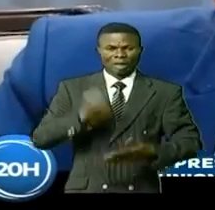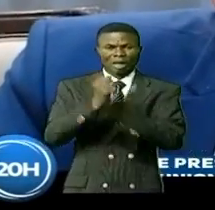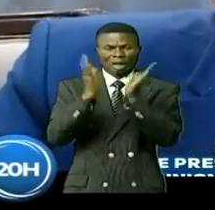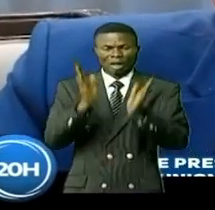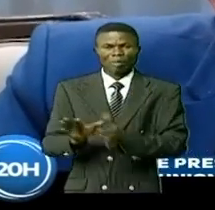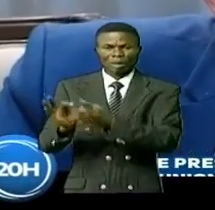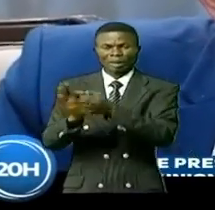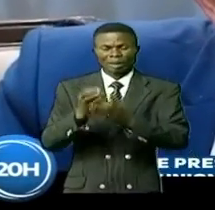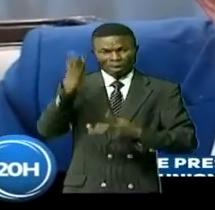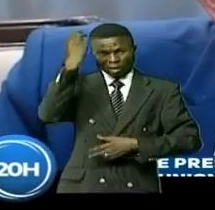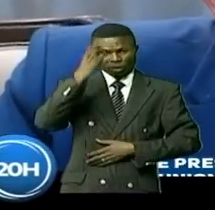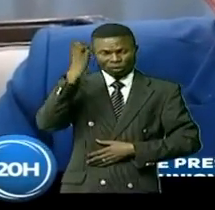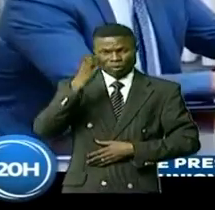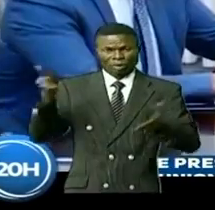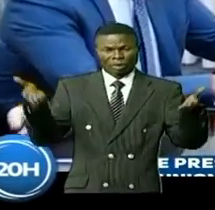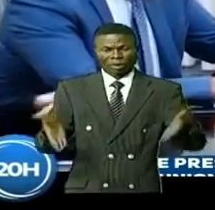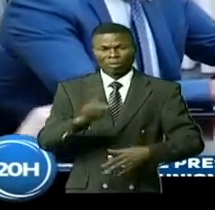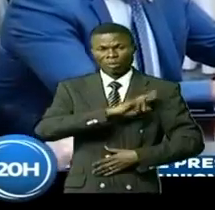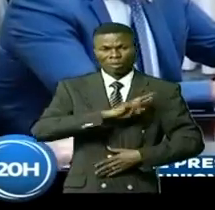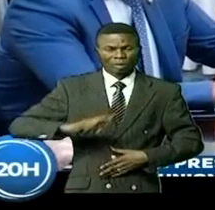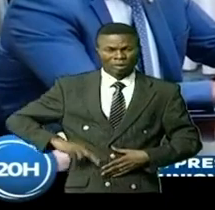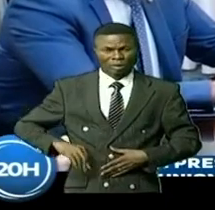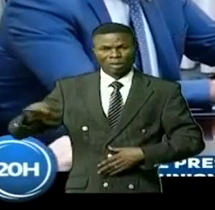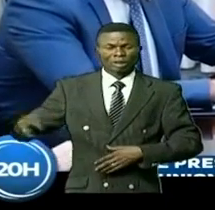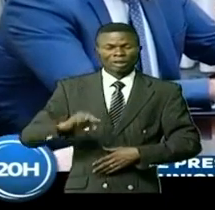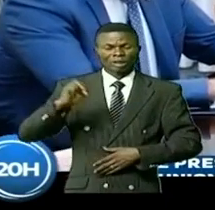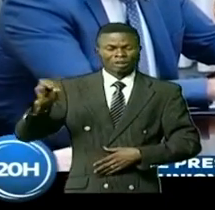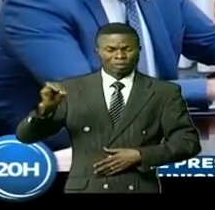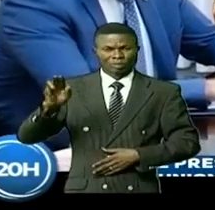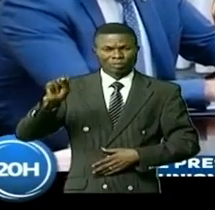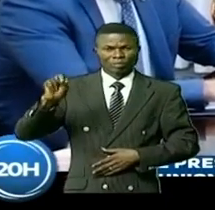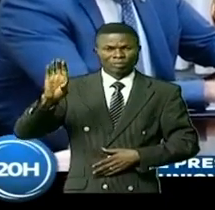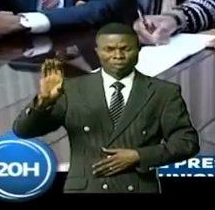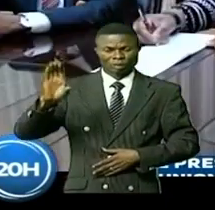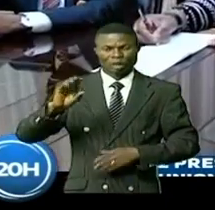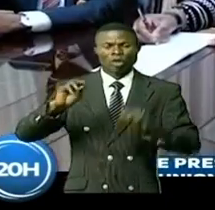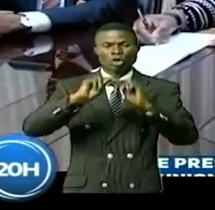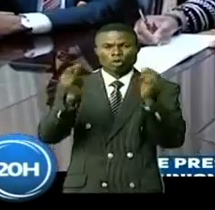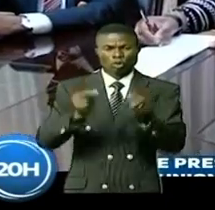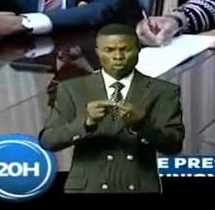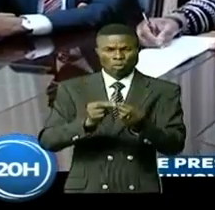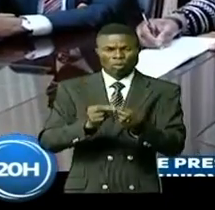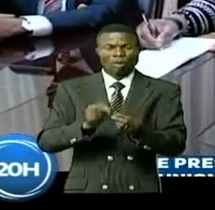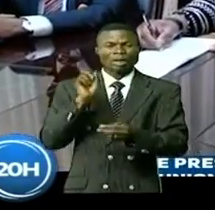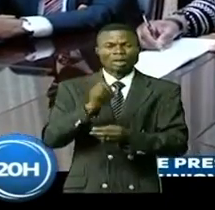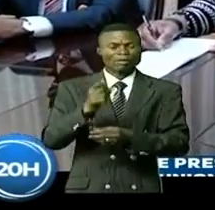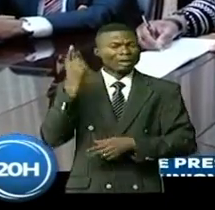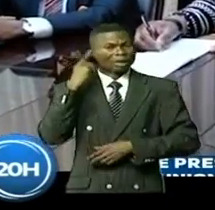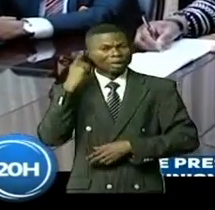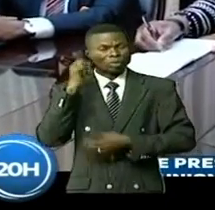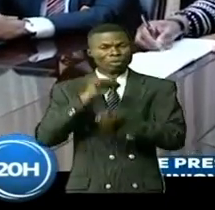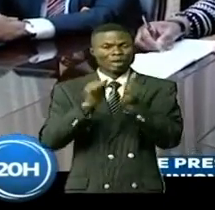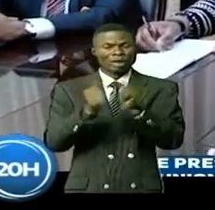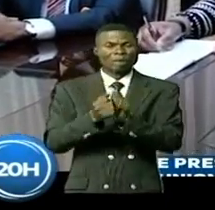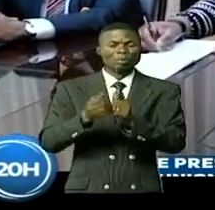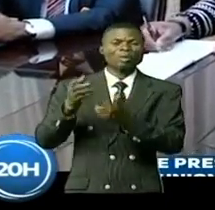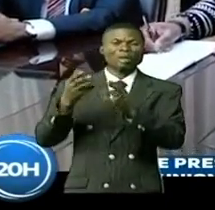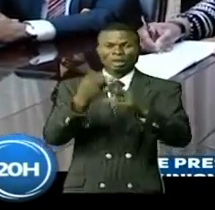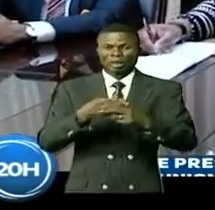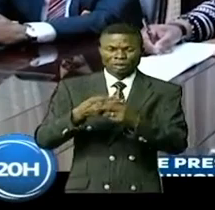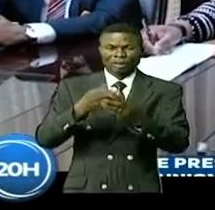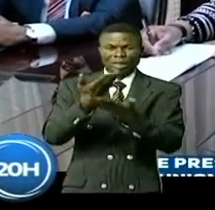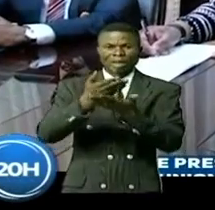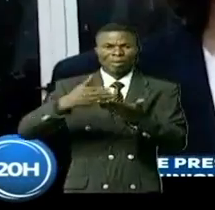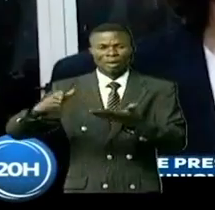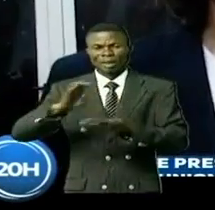l'Union européenne à RDC, Jean-Marc Châtaignier. La délégation est venue se mettre à l'écoute de la situation des sécurités dans l'est du